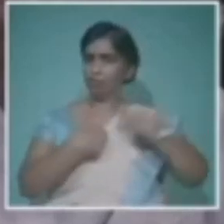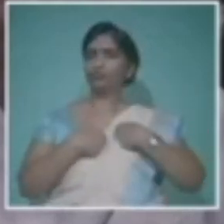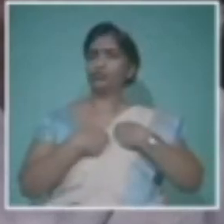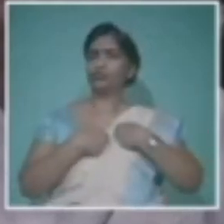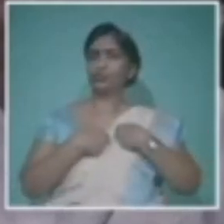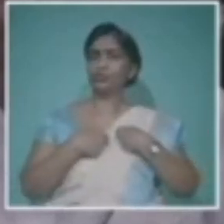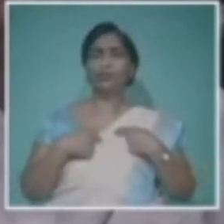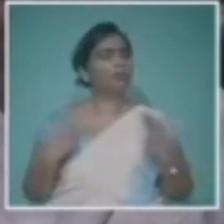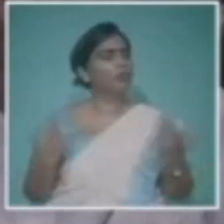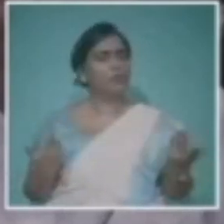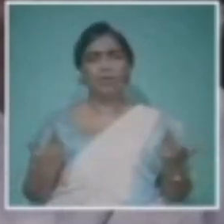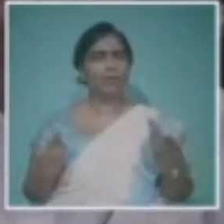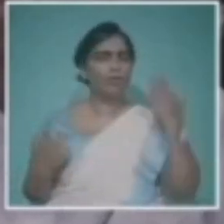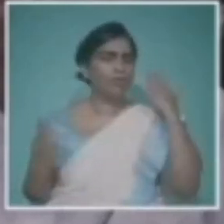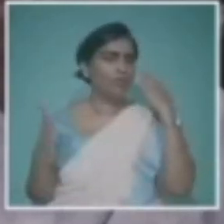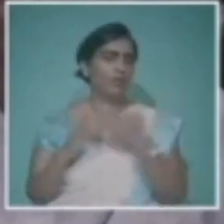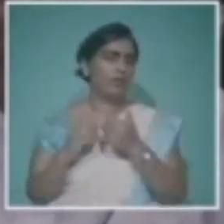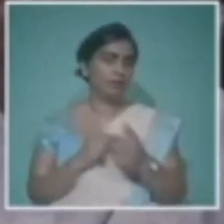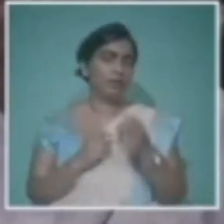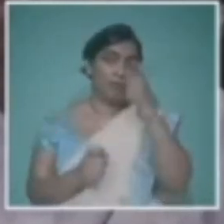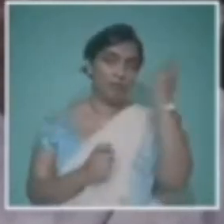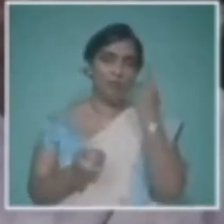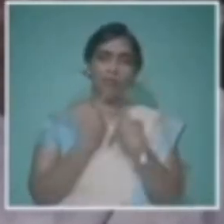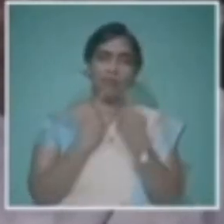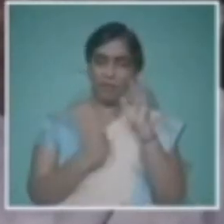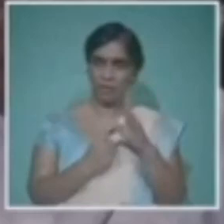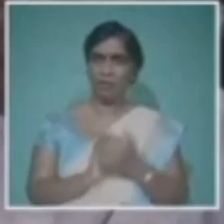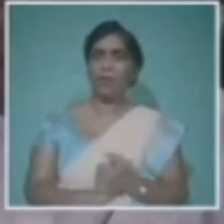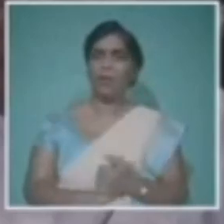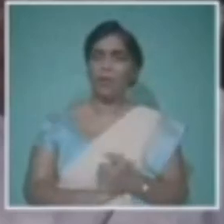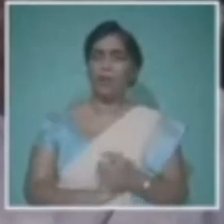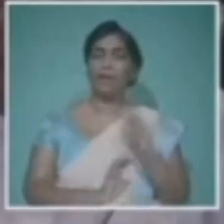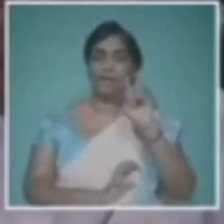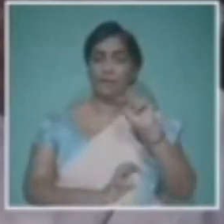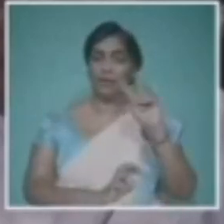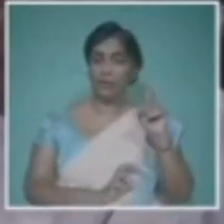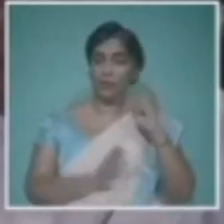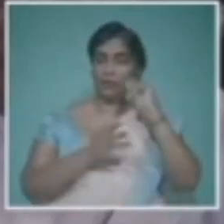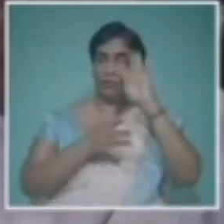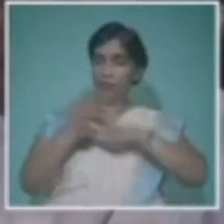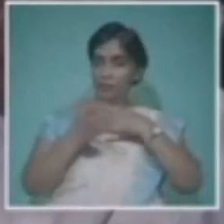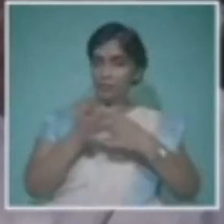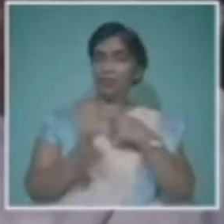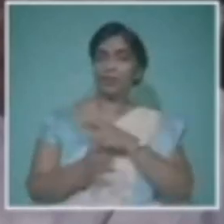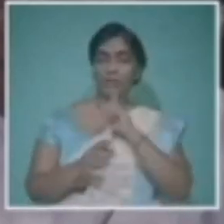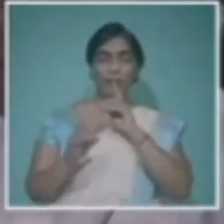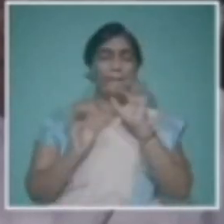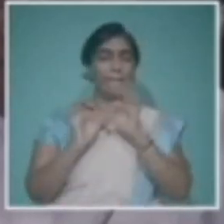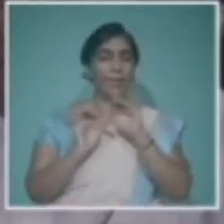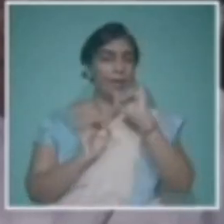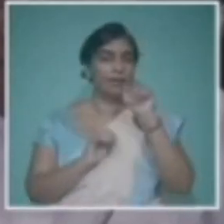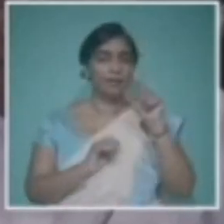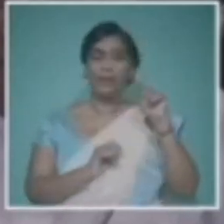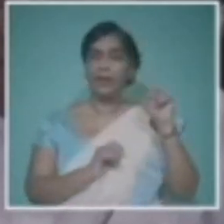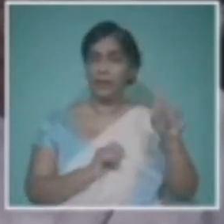නිසාද මේ කාරණේ සිදු වුණේ කියලා සොයා බැලිය යුතුව තිබෙනවා. 2021 අයවැය සඳහන් වූ බිලියන